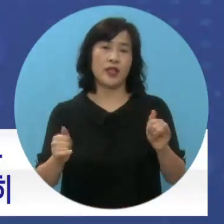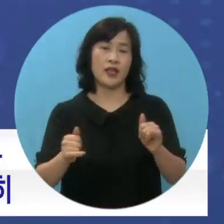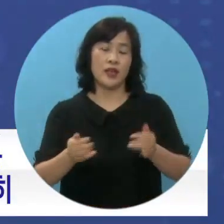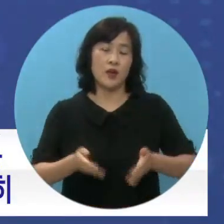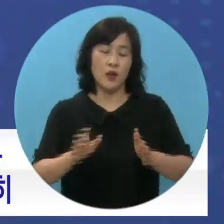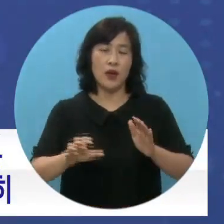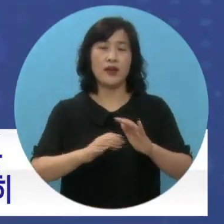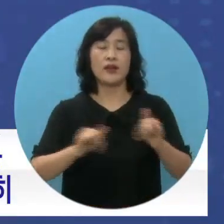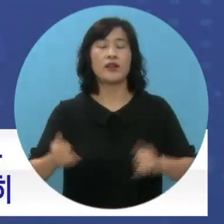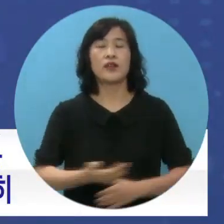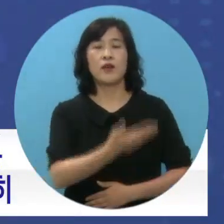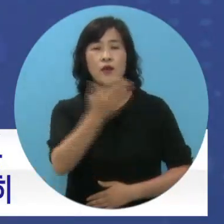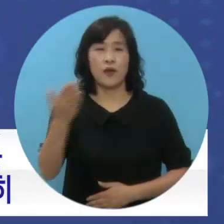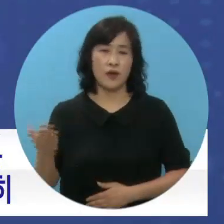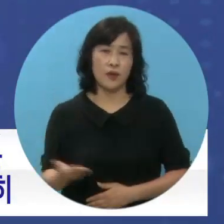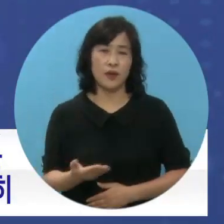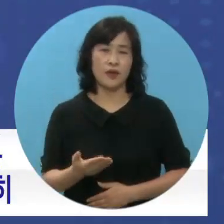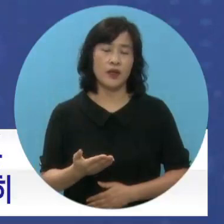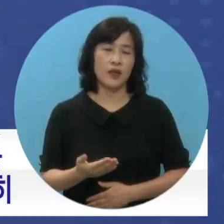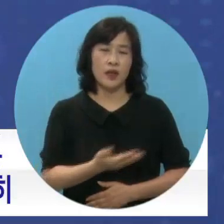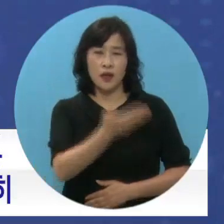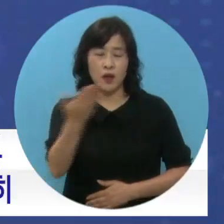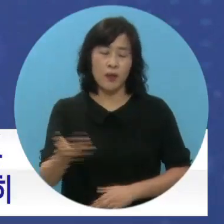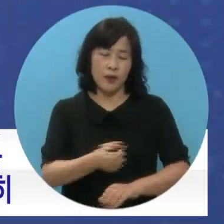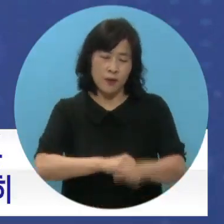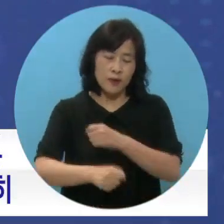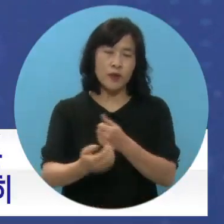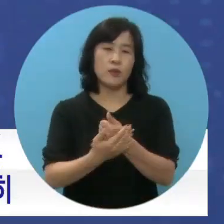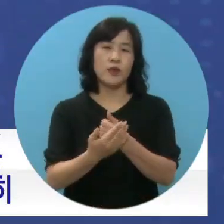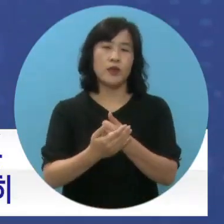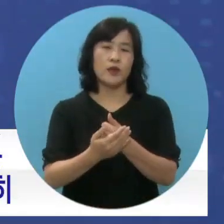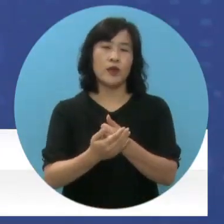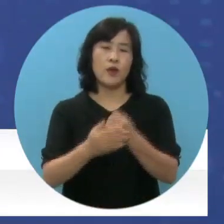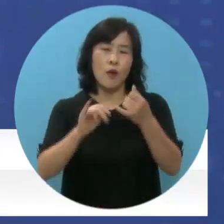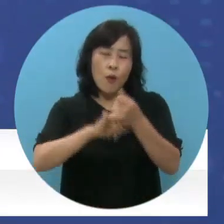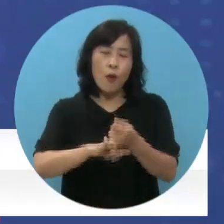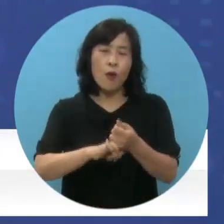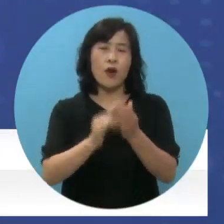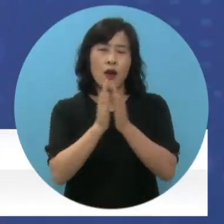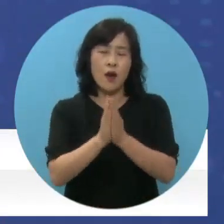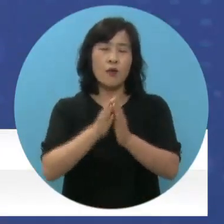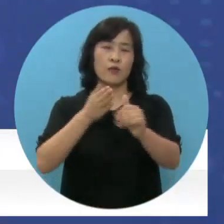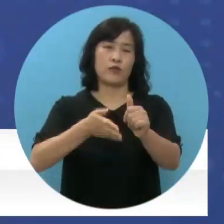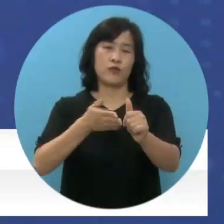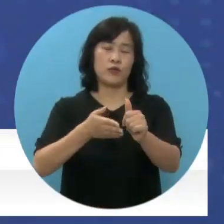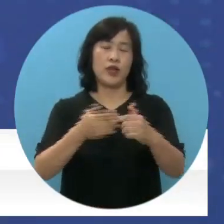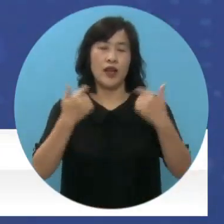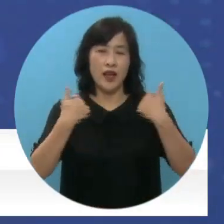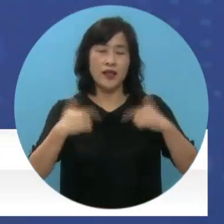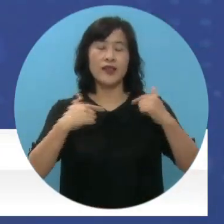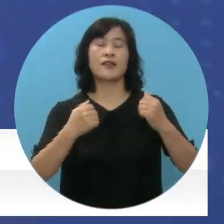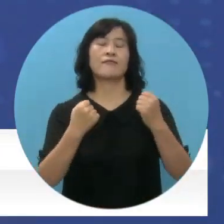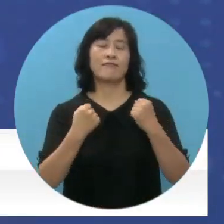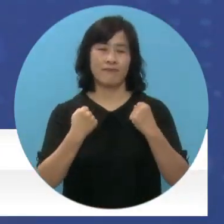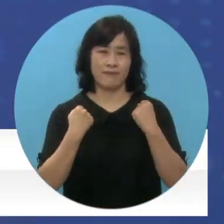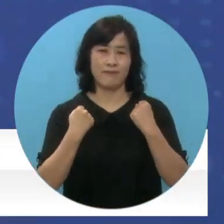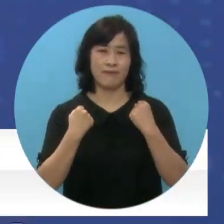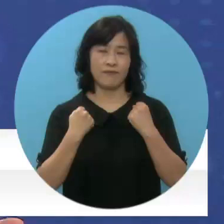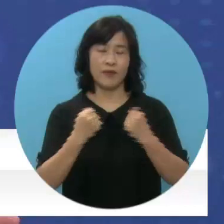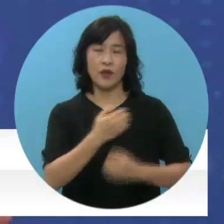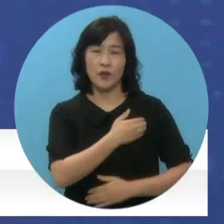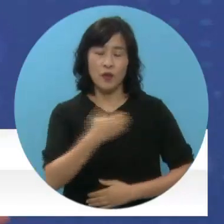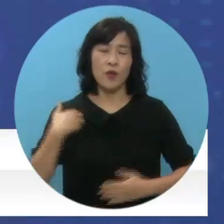도민과 향후 여러분, 여러분의 적극적인 협조를 간곡히 부탁 올리면서 항상